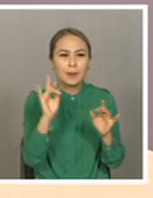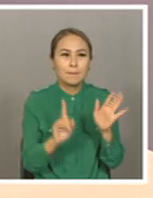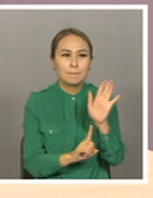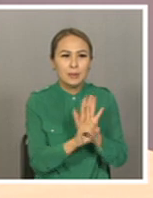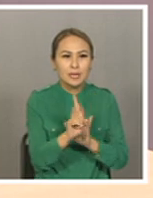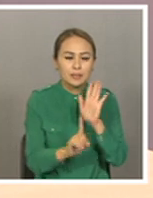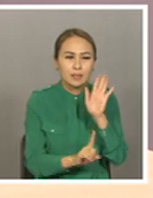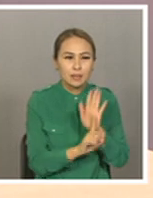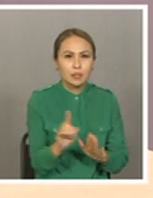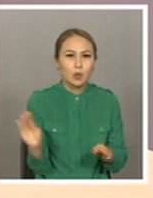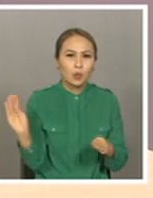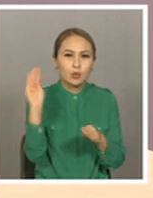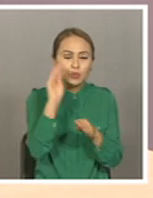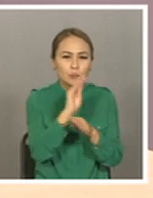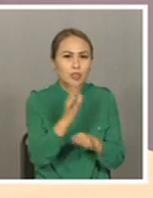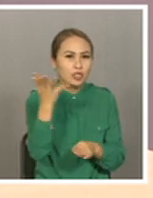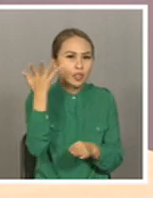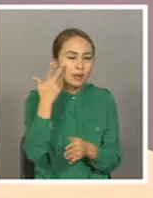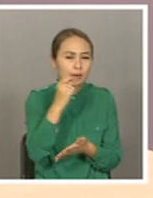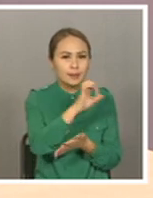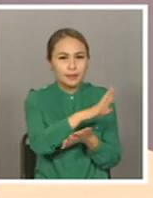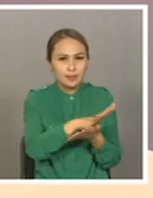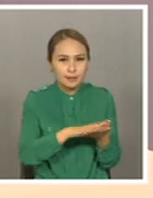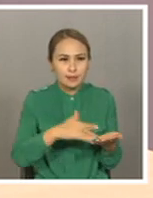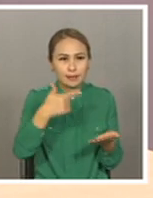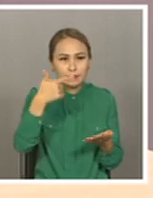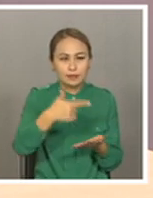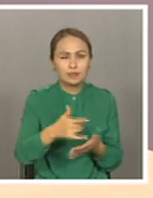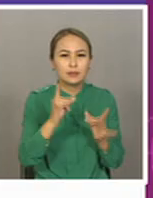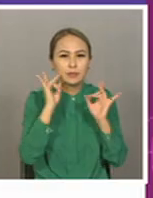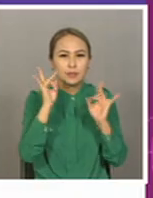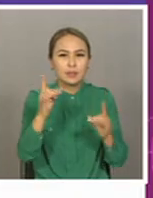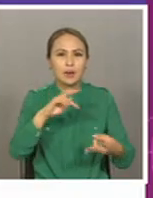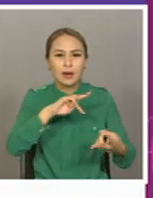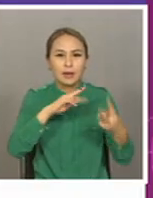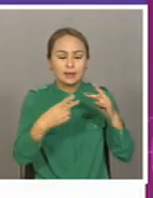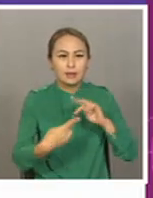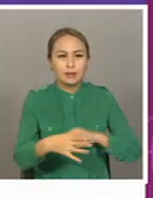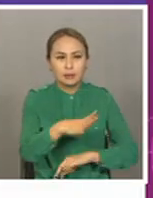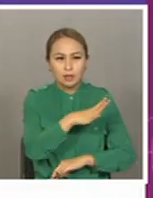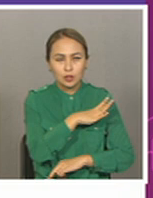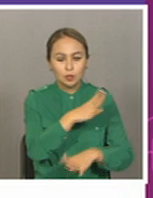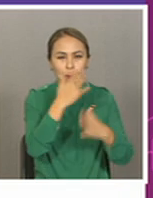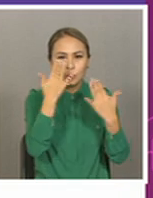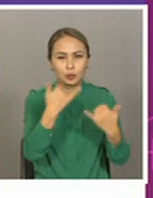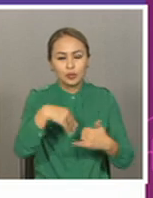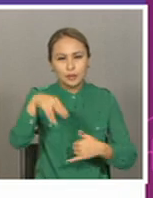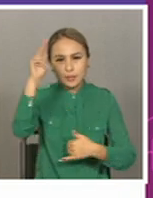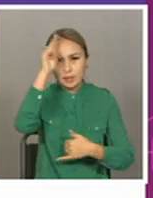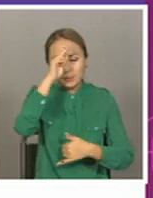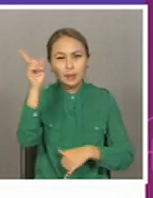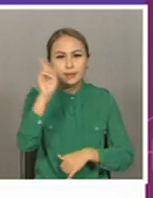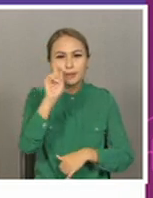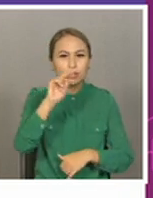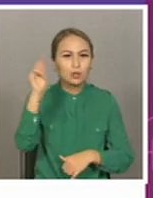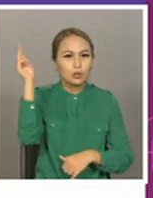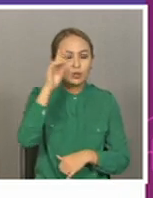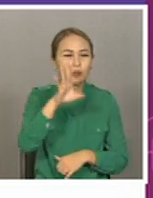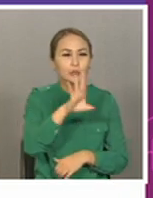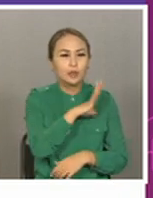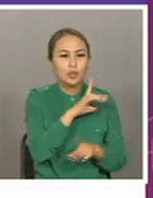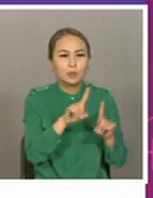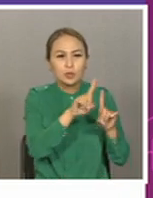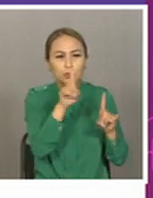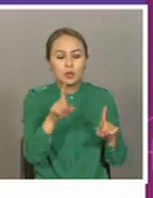басталатын қосымша жалғанған кезде ғ дыбысына айналған. Бүгінгі сабақта нені үйрендіңдер? Түбір